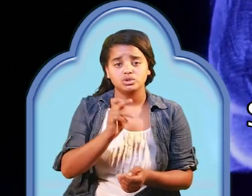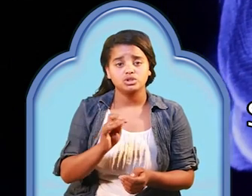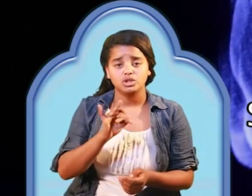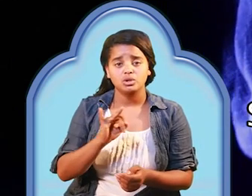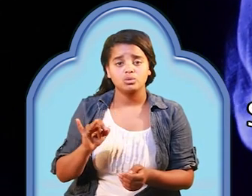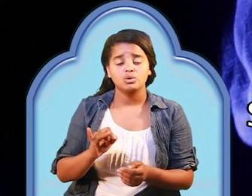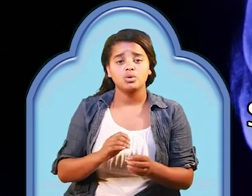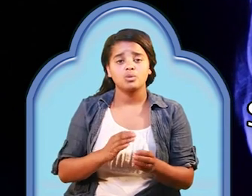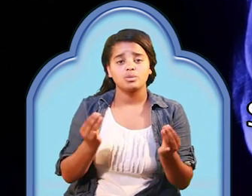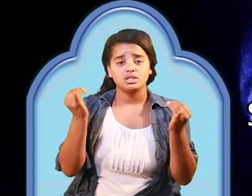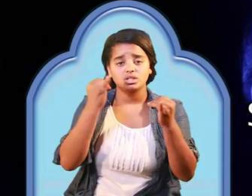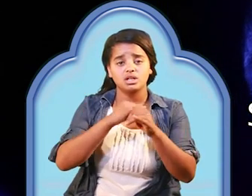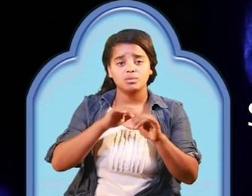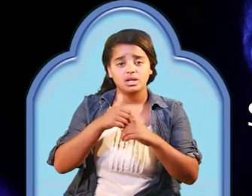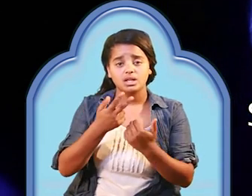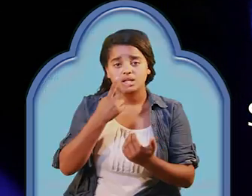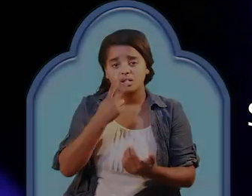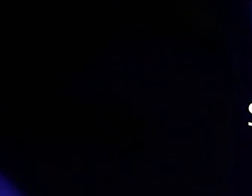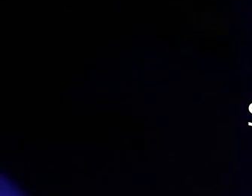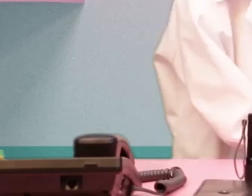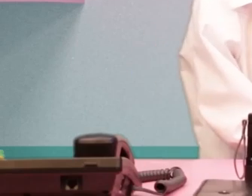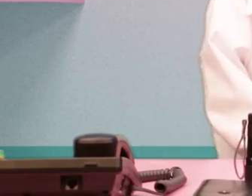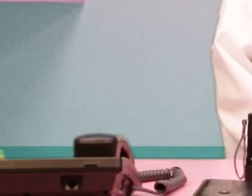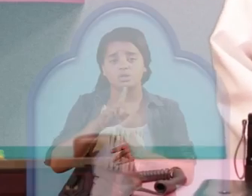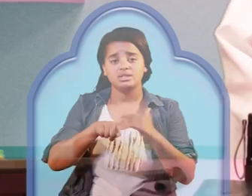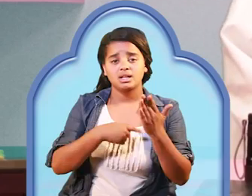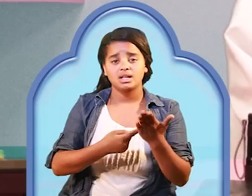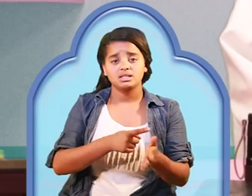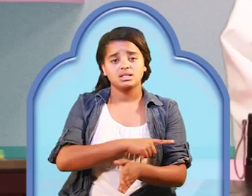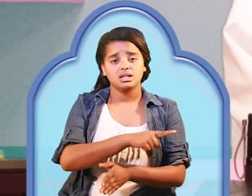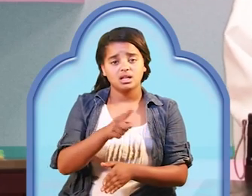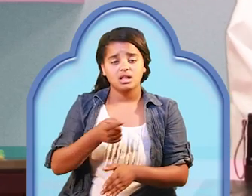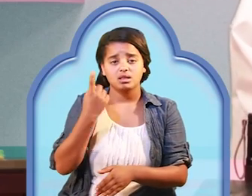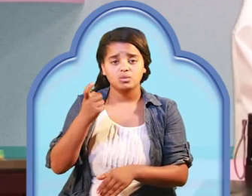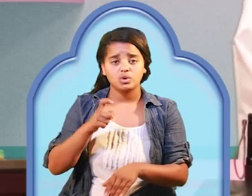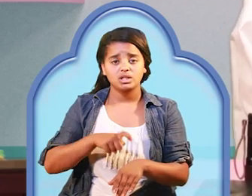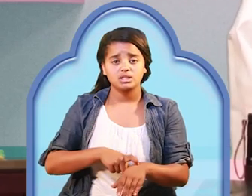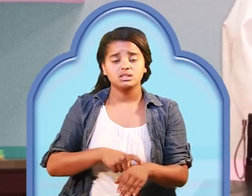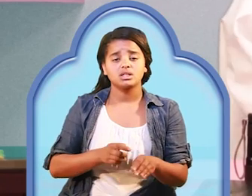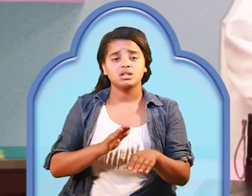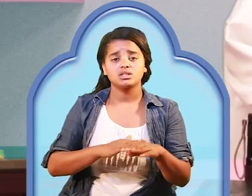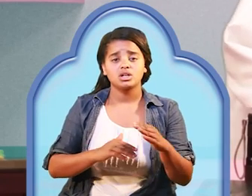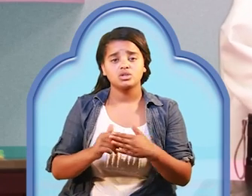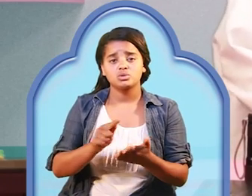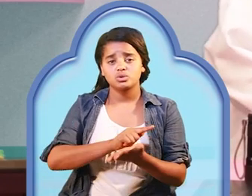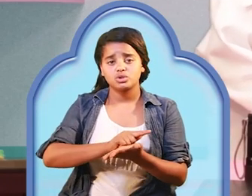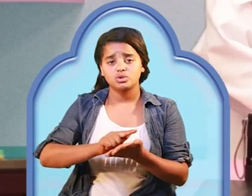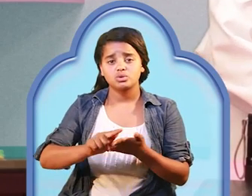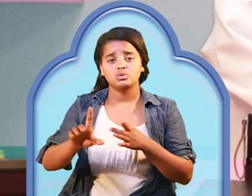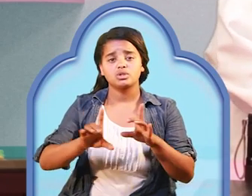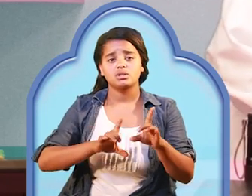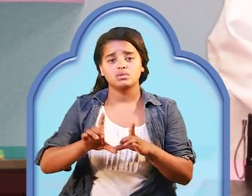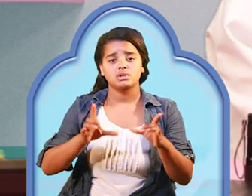አያችሁ ጄሉ በጨለማ እንዴት እንደምታይ? ስለዚህ እናንተ ሁሉ ጊዜ እጃችሁን